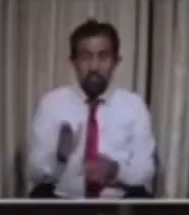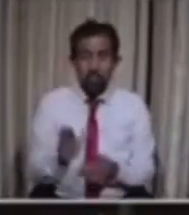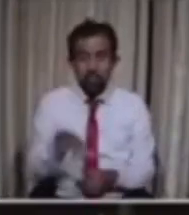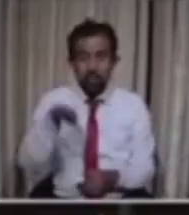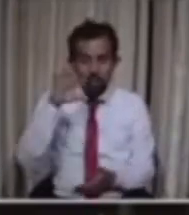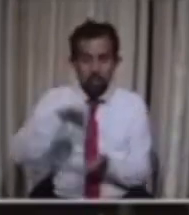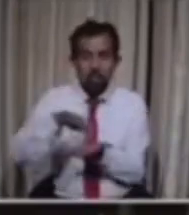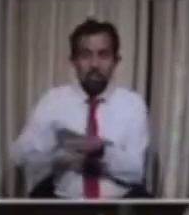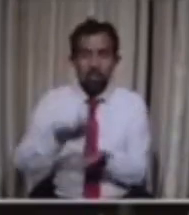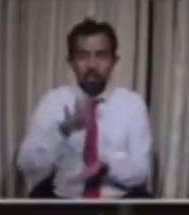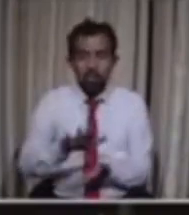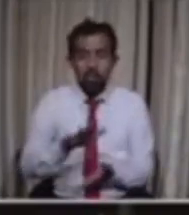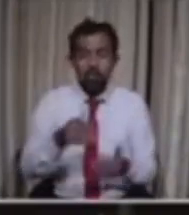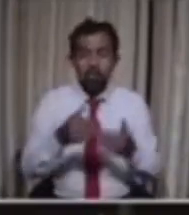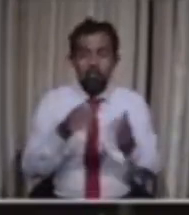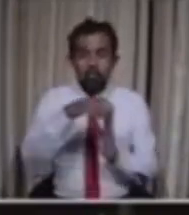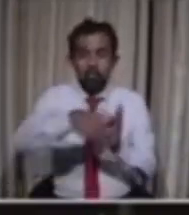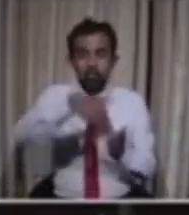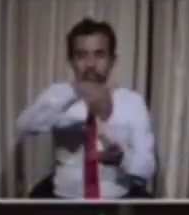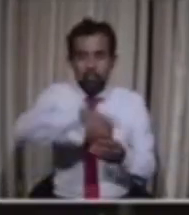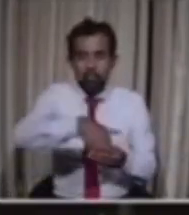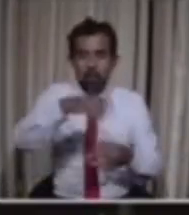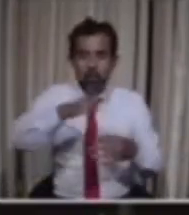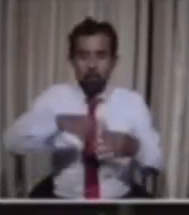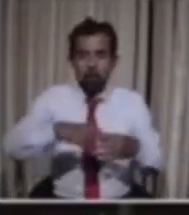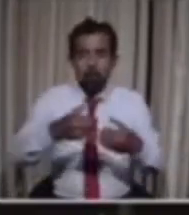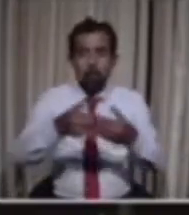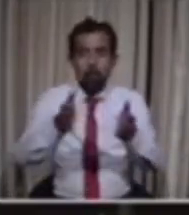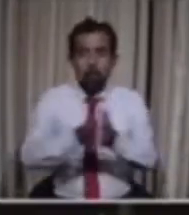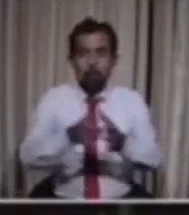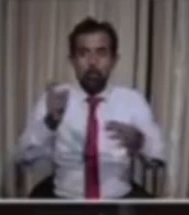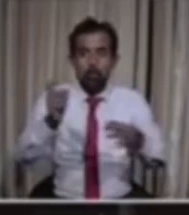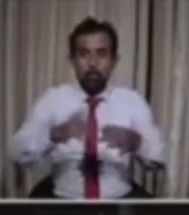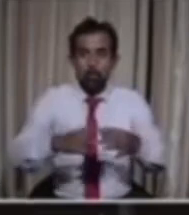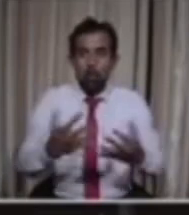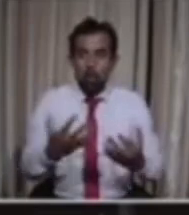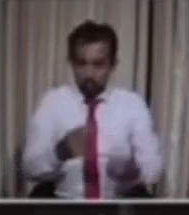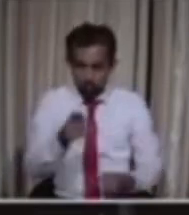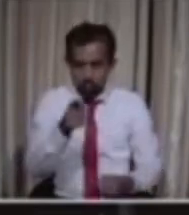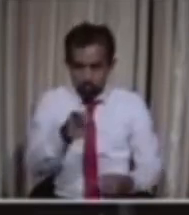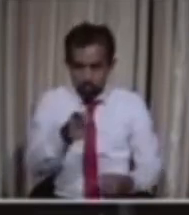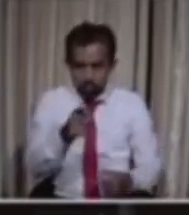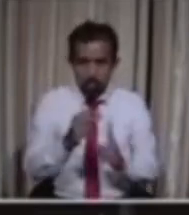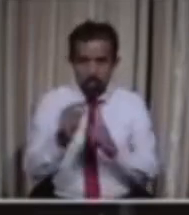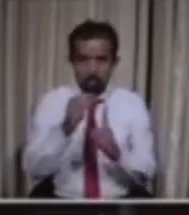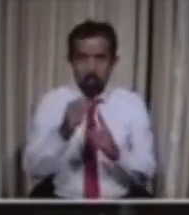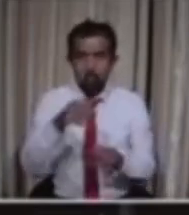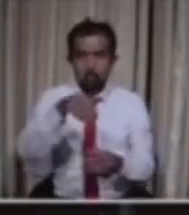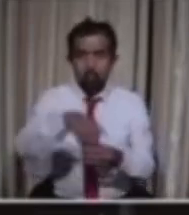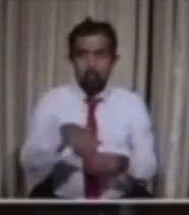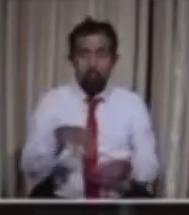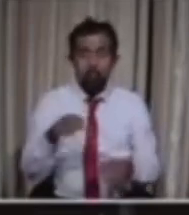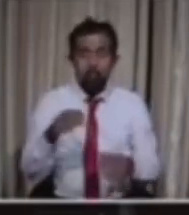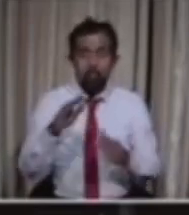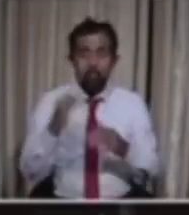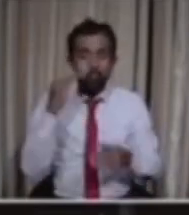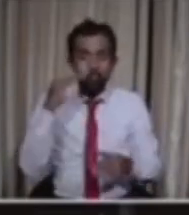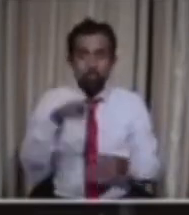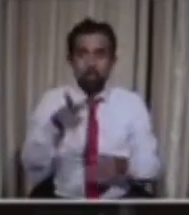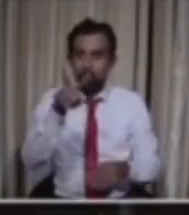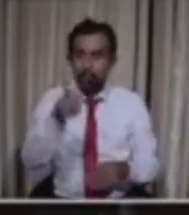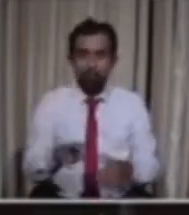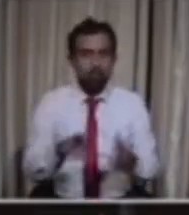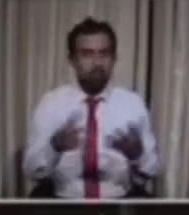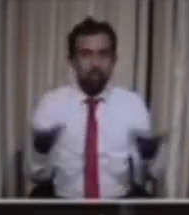பிரச்சனை நீங்கள் சரியான முறையிலே அணுக வேண்டுமாக இருந்தால் இந்த பாராளுமன்றத்தின் மீது மக்களுக்கு நம்பிக்கை இல்லை. நீங்கள் இந்த பாராளுமன்றத்தை உடனடியாக